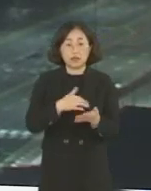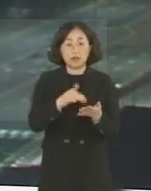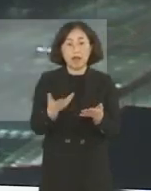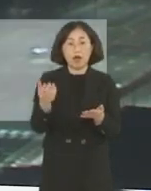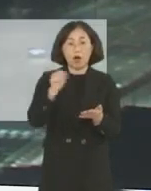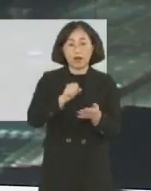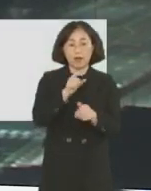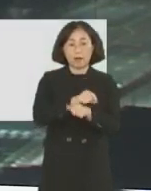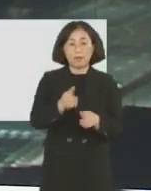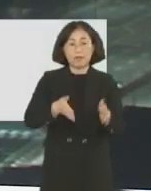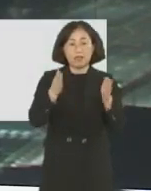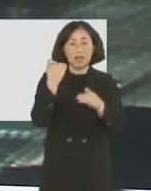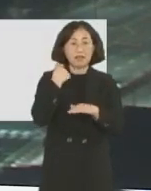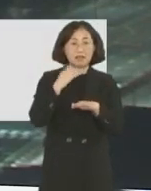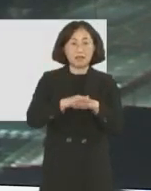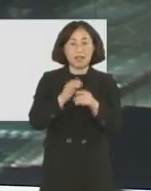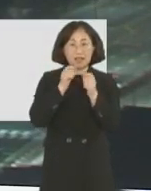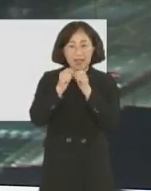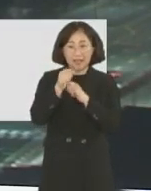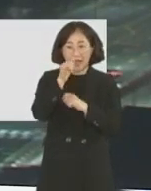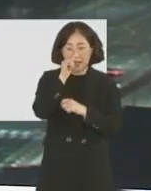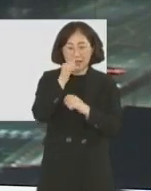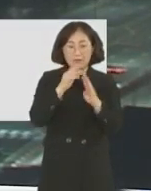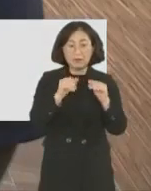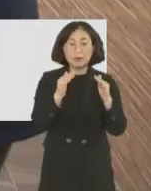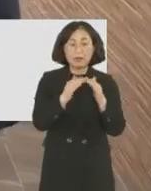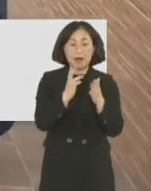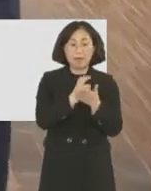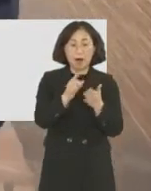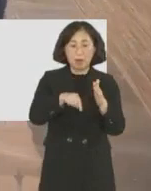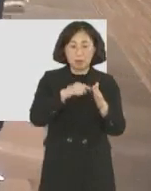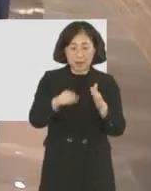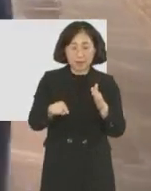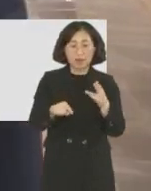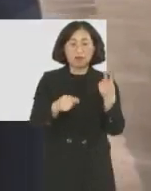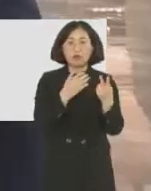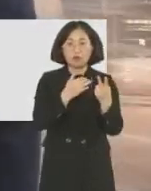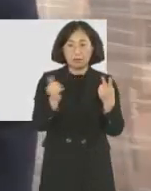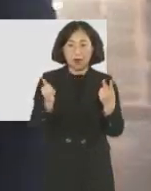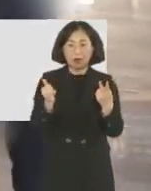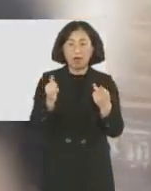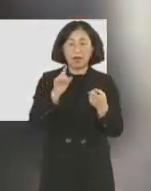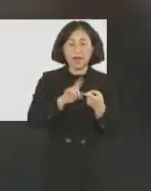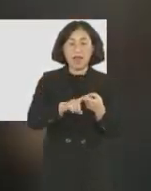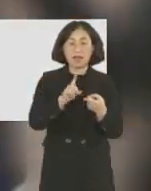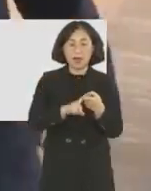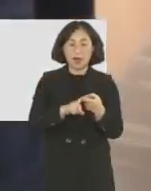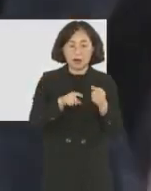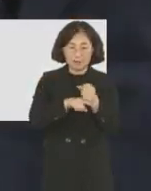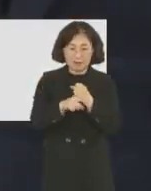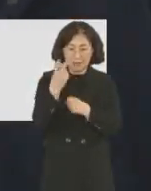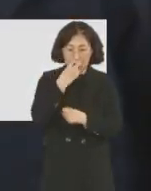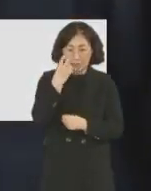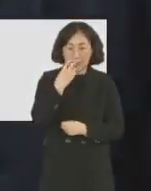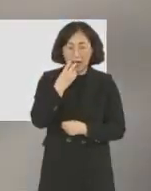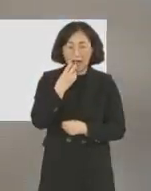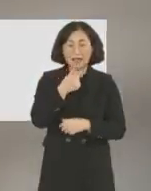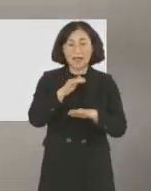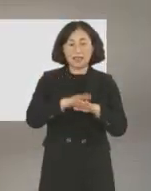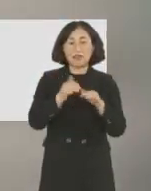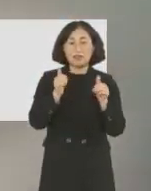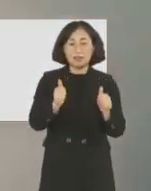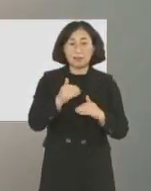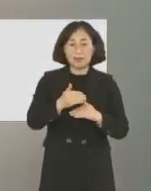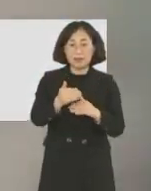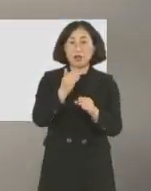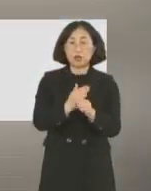수백억대 오피스텔 전세 사기 혐의를 받는 부동산 법인 관계자 등 두 명에 대한 구속 전 피의자 신문이 대전지법에서 진행